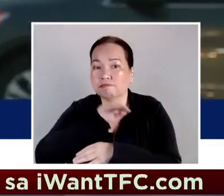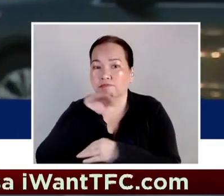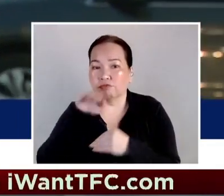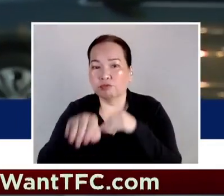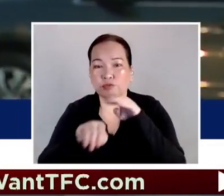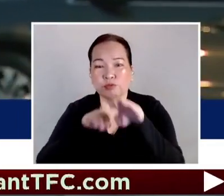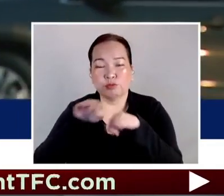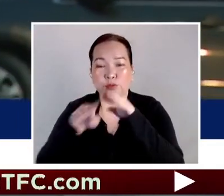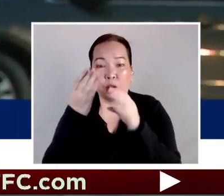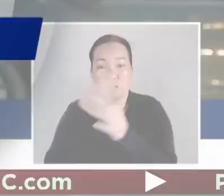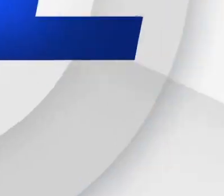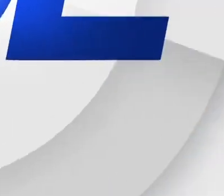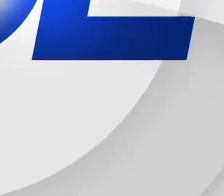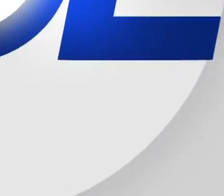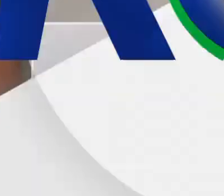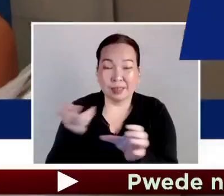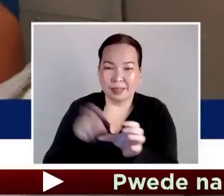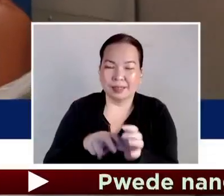katapusan.